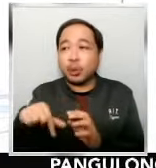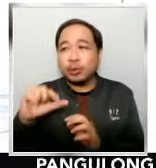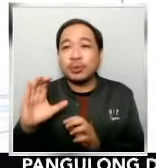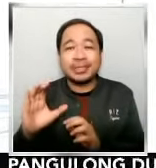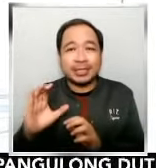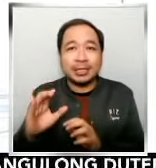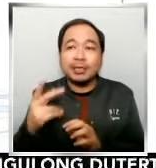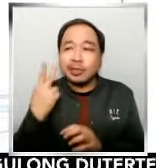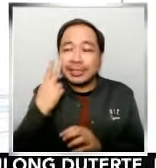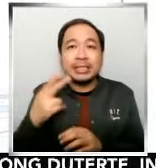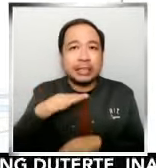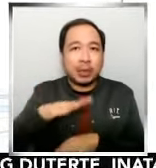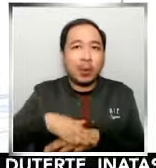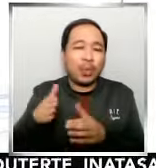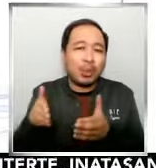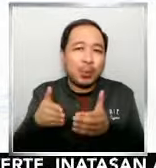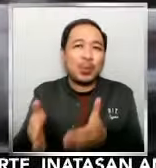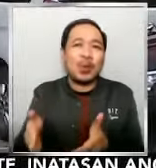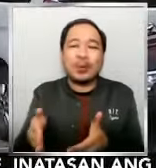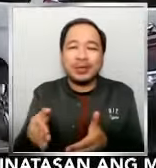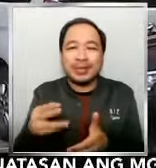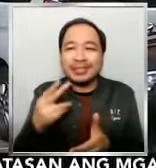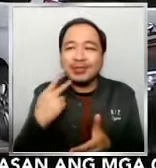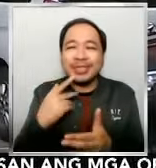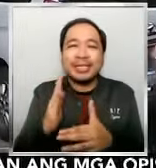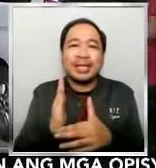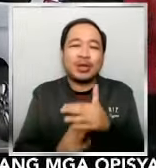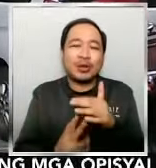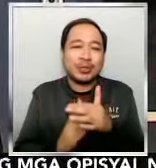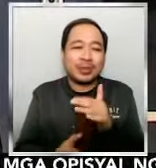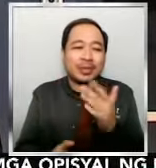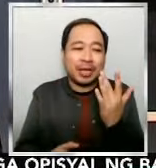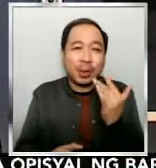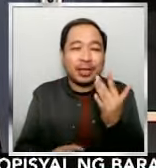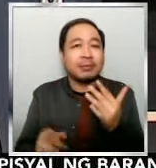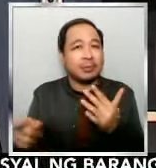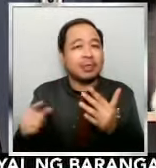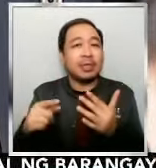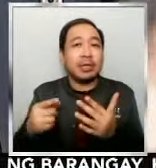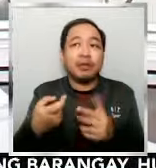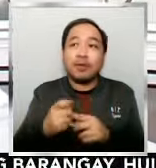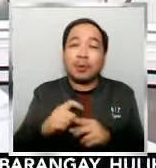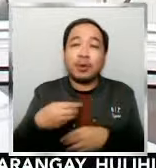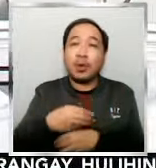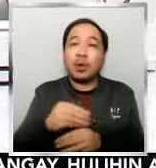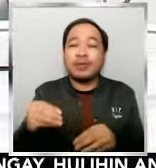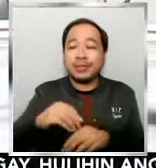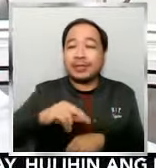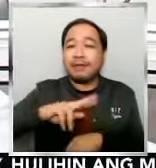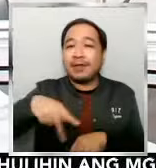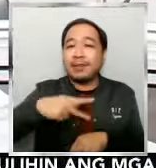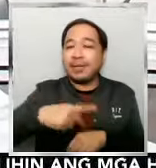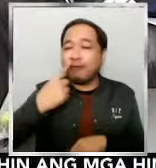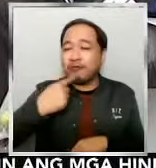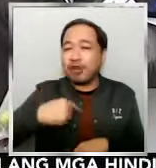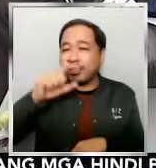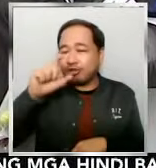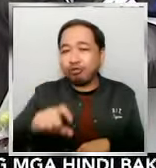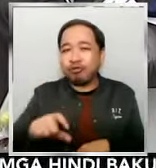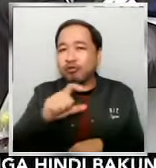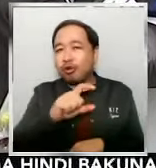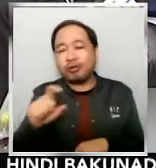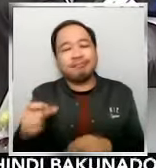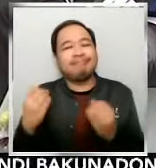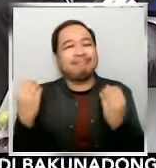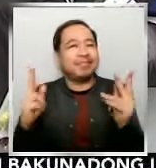na sinaswab ang mga customer. Sa tanggapan naman ng Philippine Red Cross sa Mandaluyong, blockbuster na rin sa haba